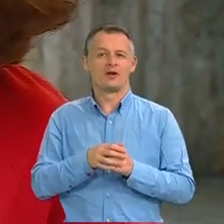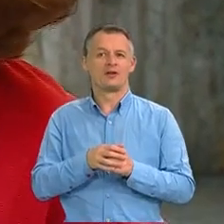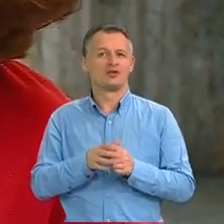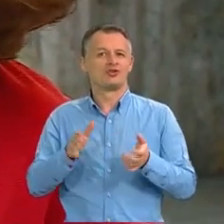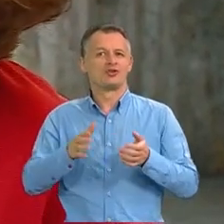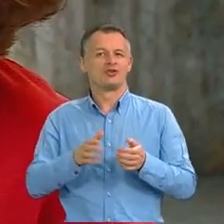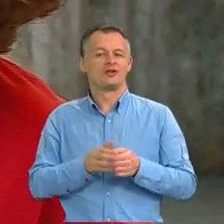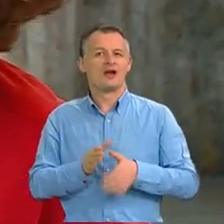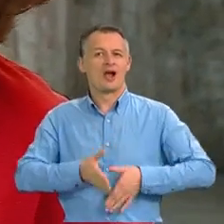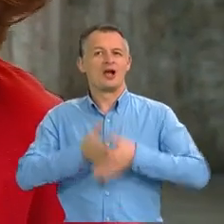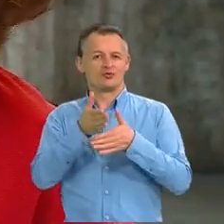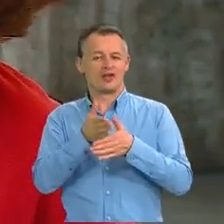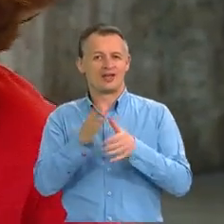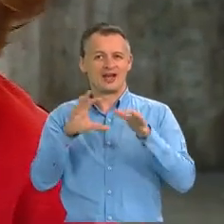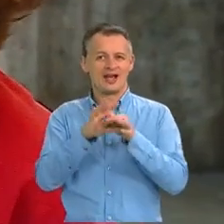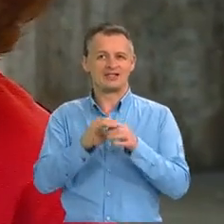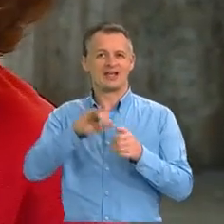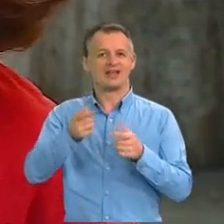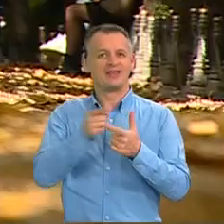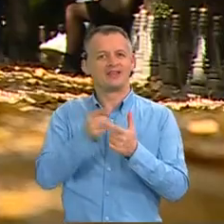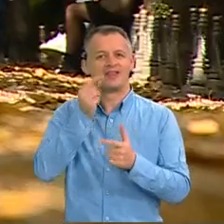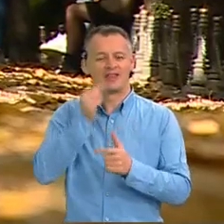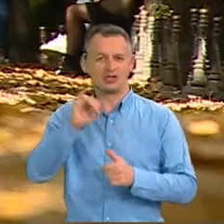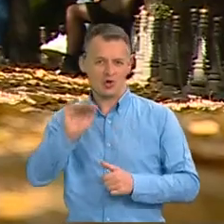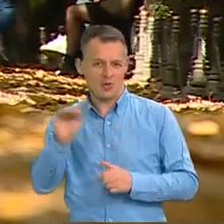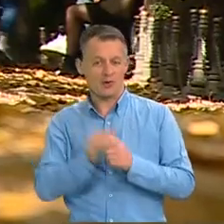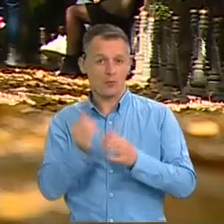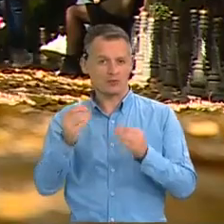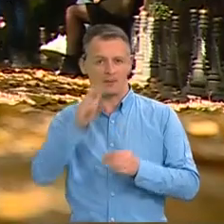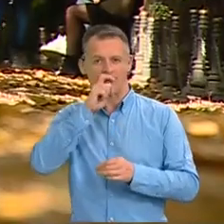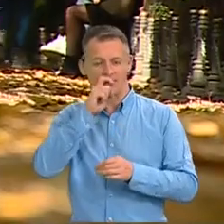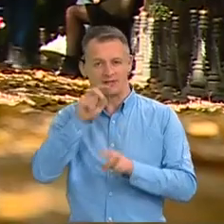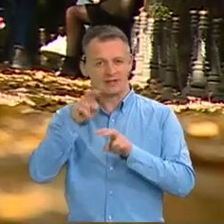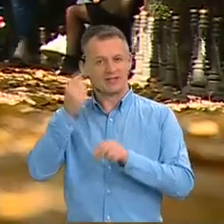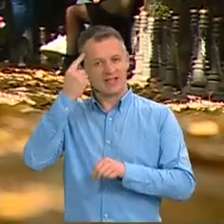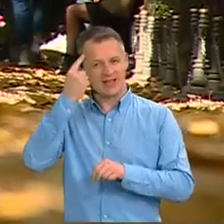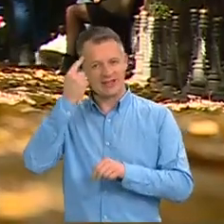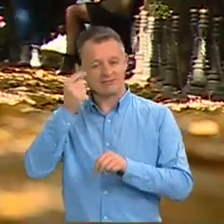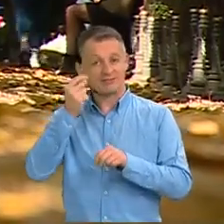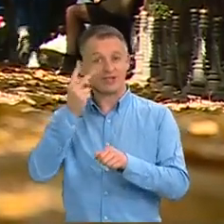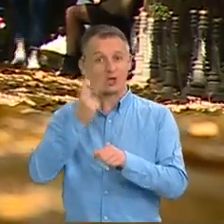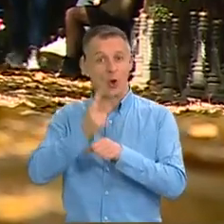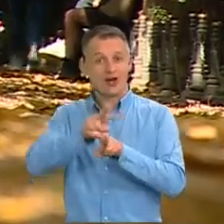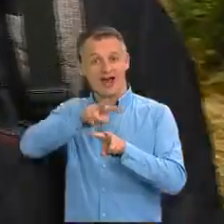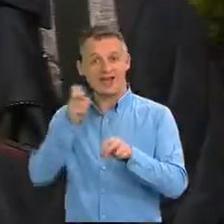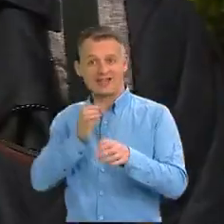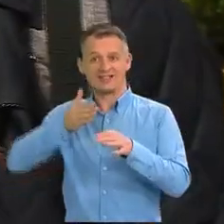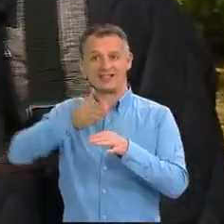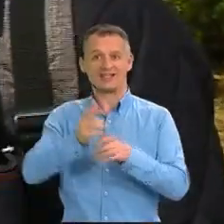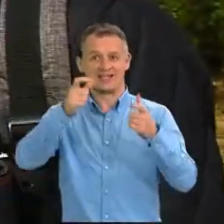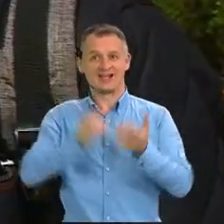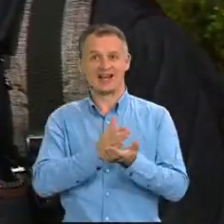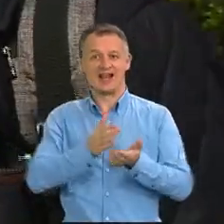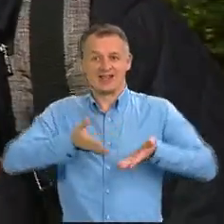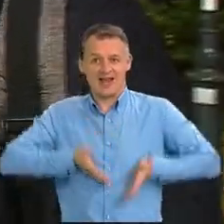ajuta întări relația dintre tată și copil. Mulți dintre bărbați s-ar gândi însă de două ori înainte să intre în sala de nașteri. O întrebare